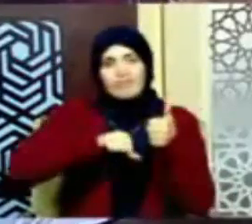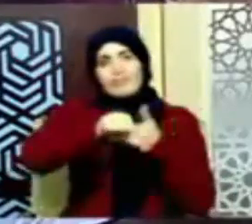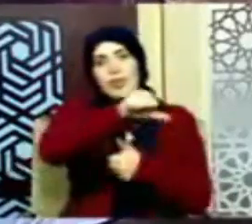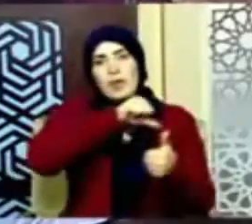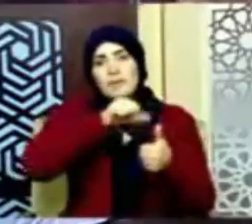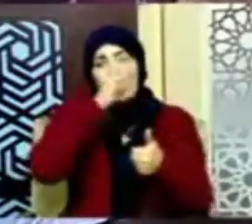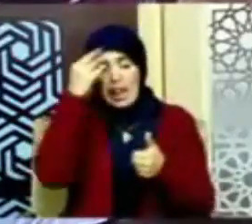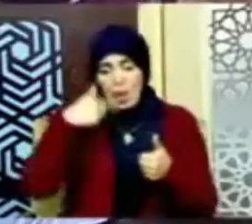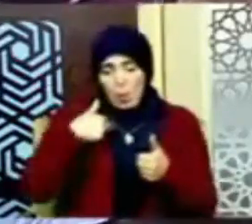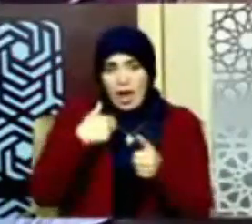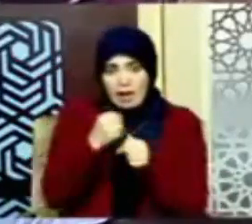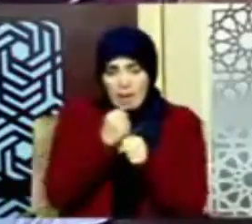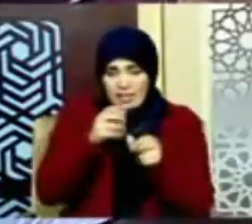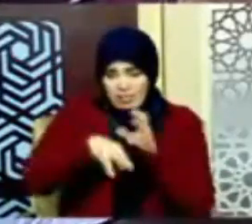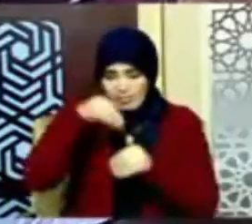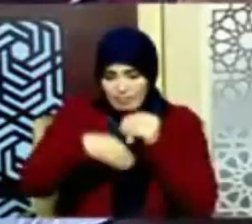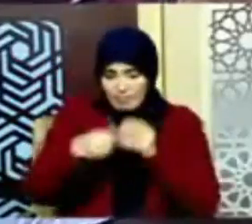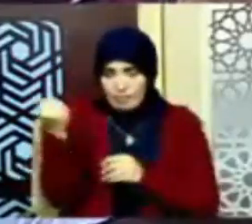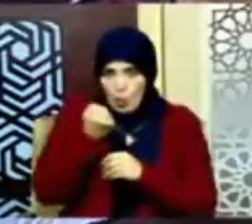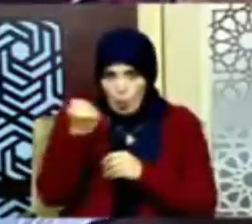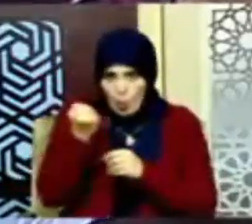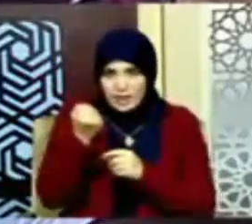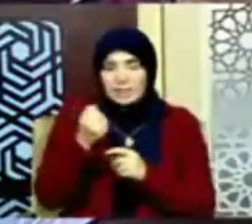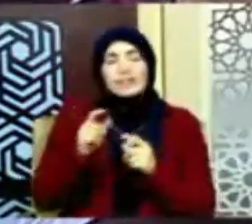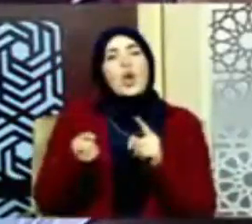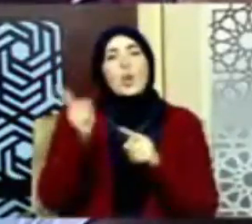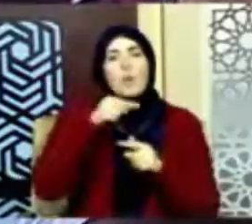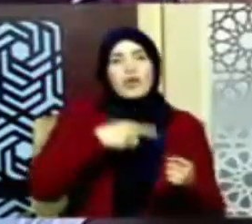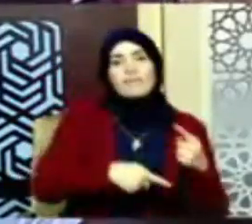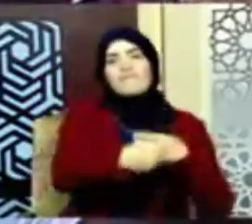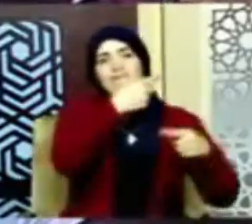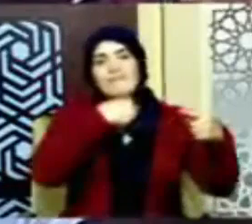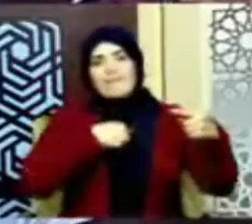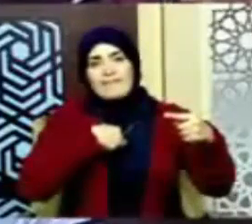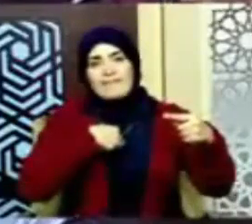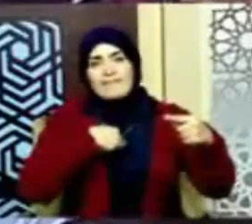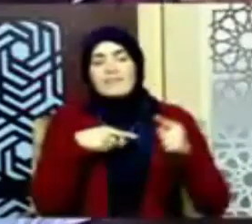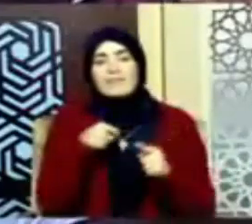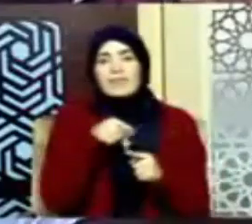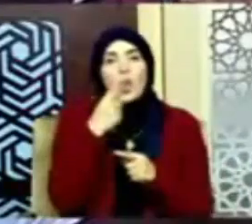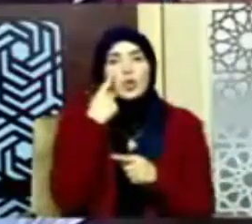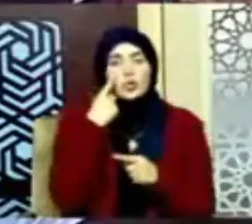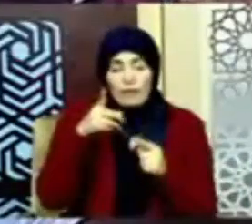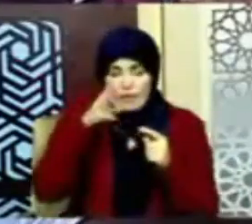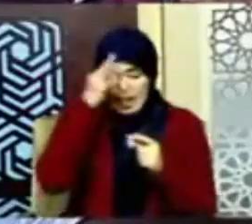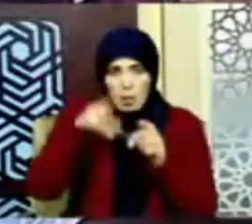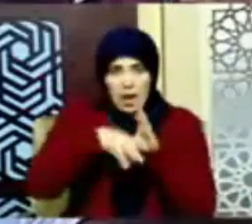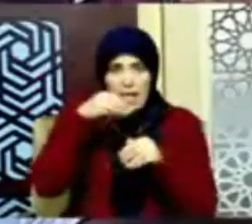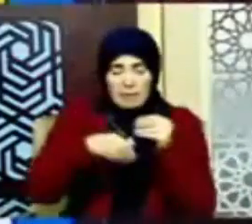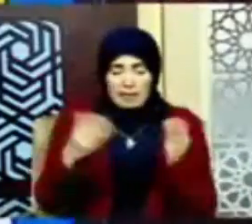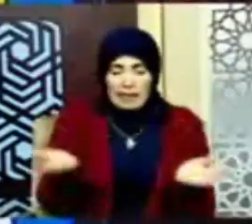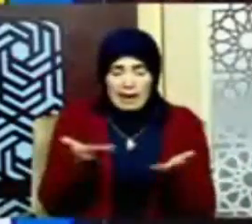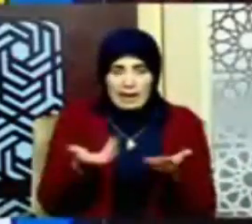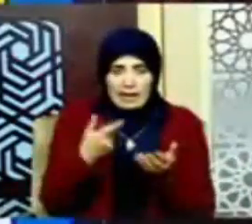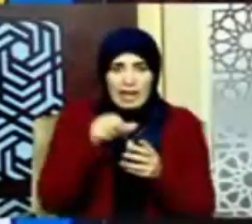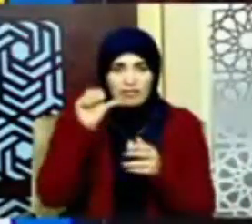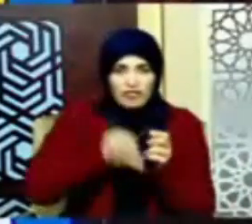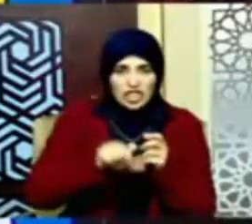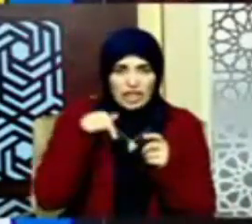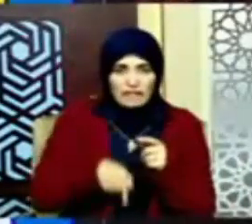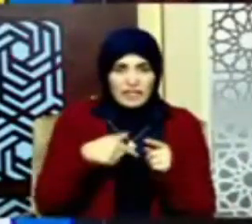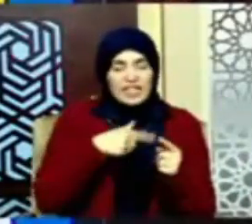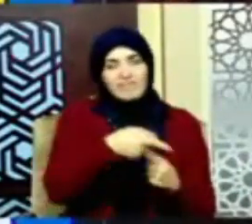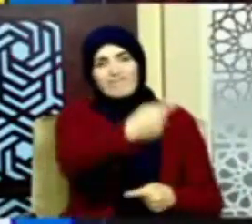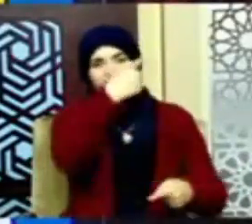أتقنت أتقن لك، وإن أهملت لقيت سوء عاقبة في الدنيا والآخرة. الجانب